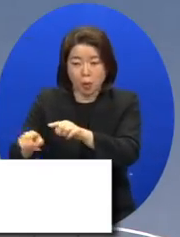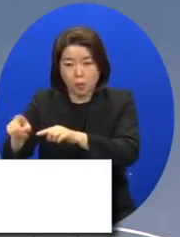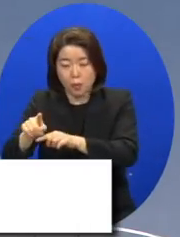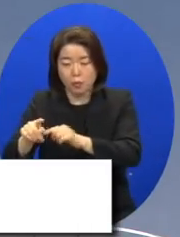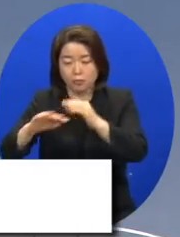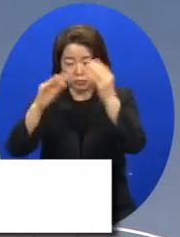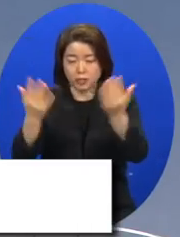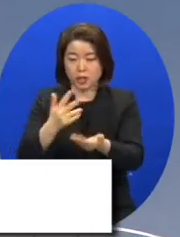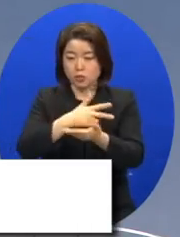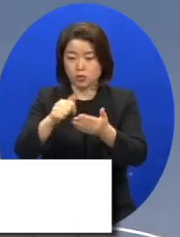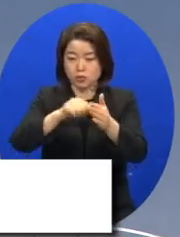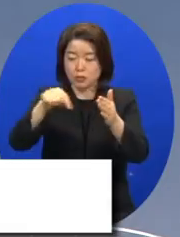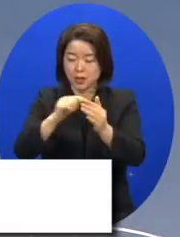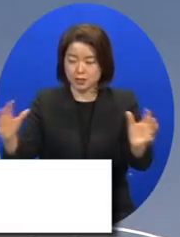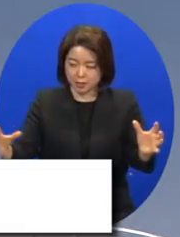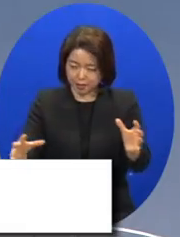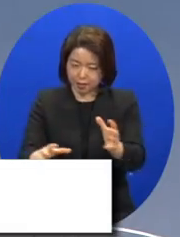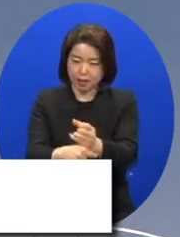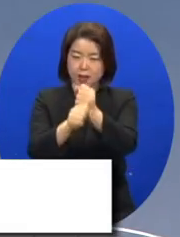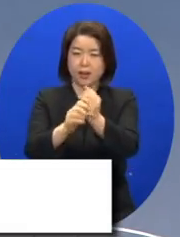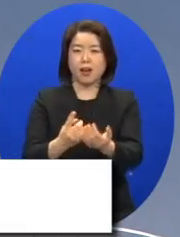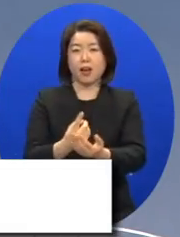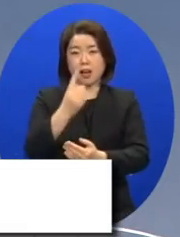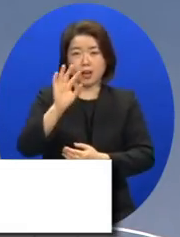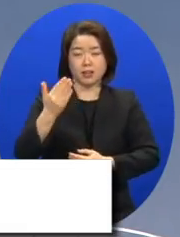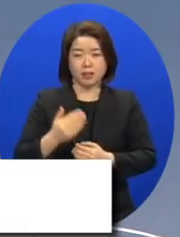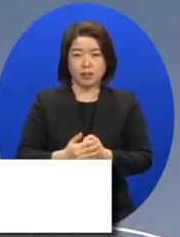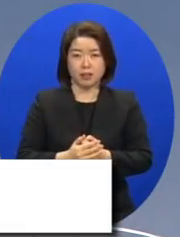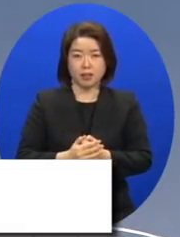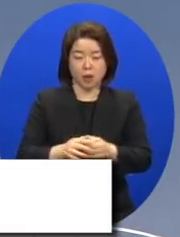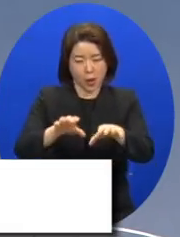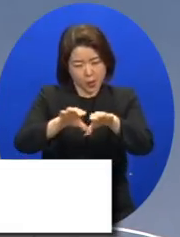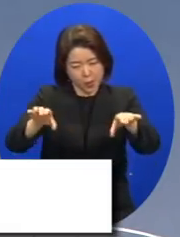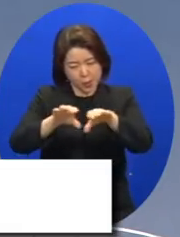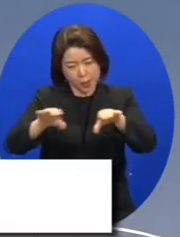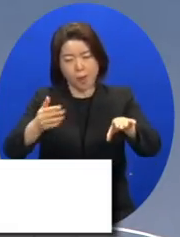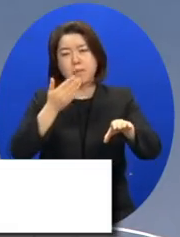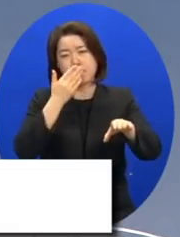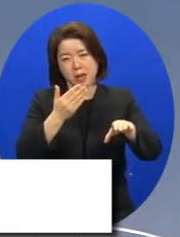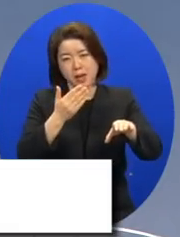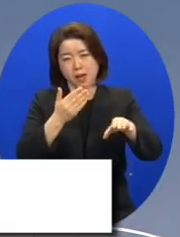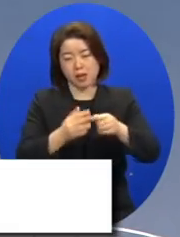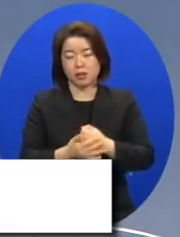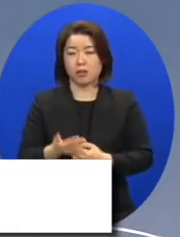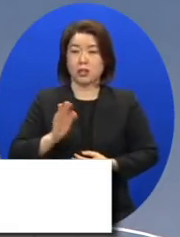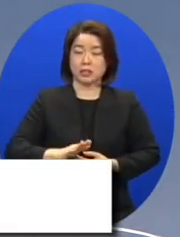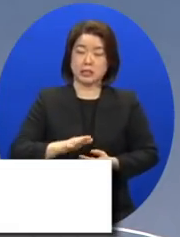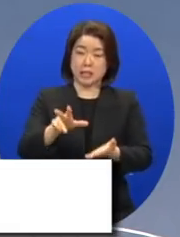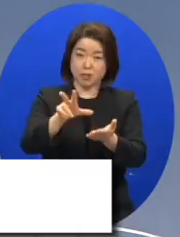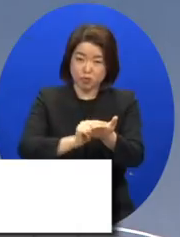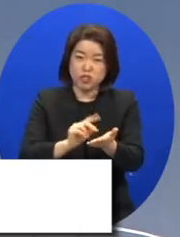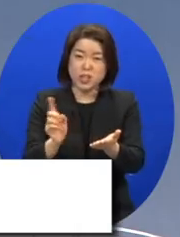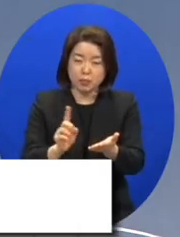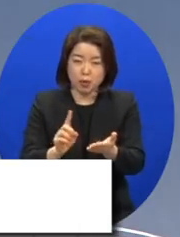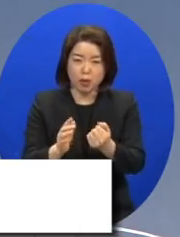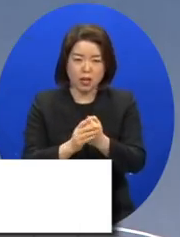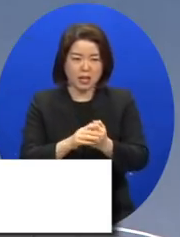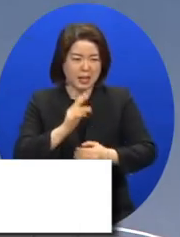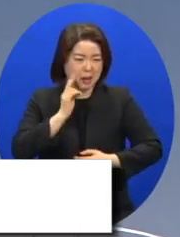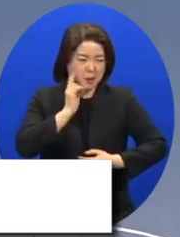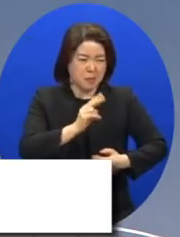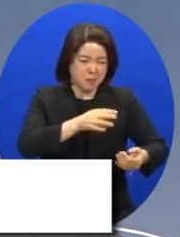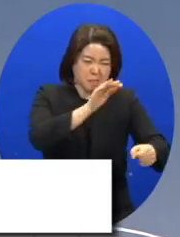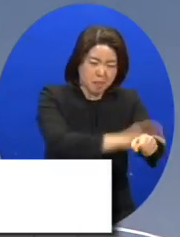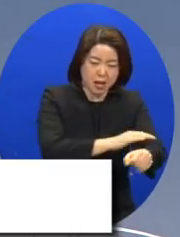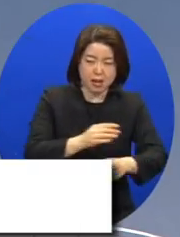됩니다 서로 서로 균형을 맞추는 것입니다 그런데 문제는 그 우나 극좌 러 가는 것인데